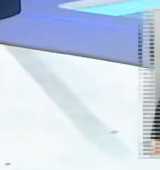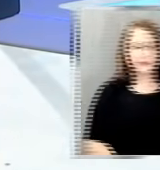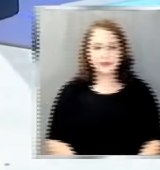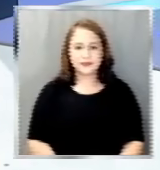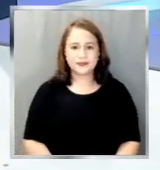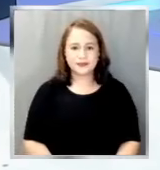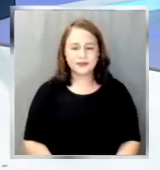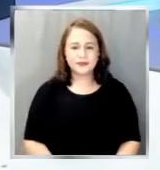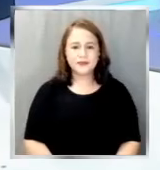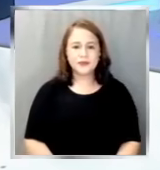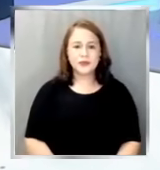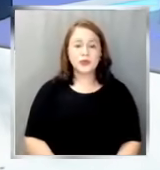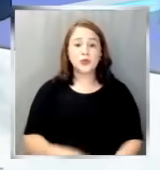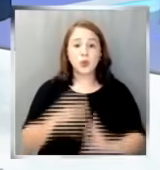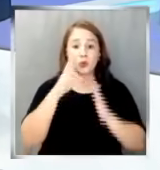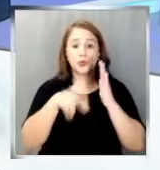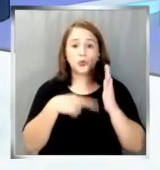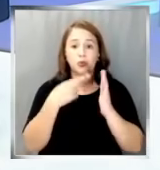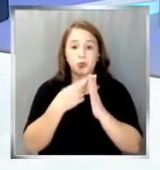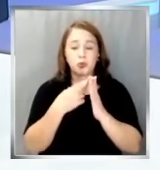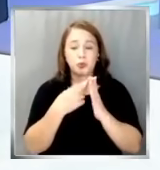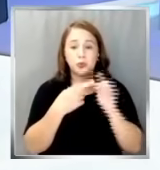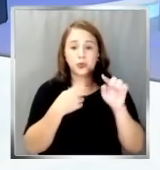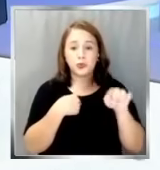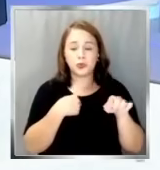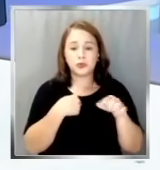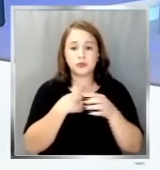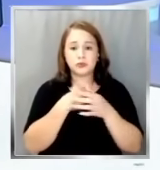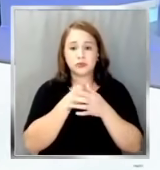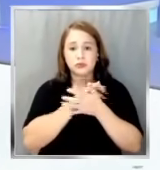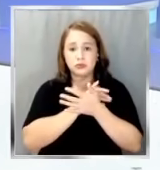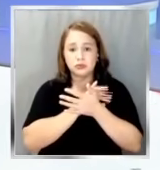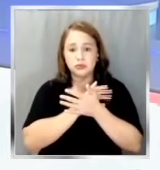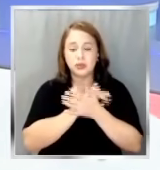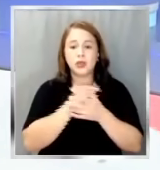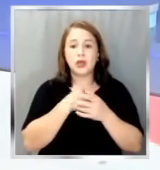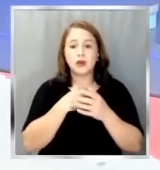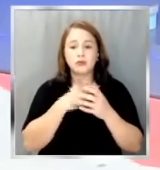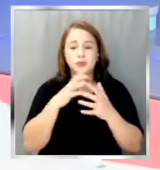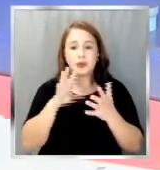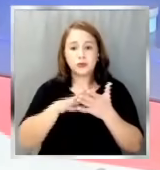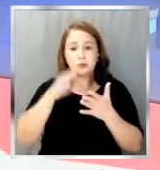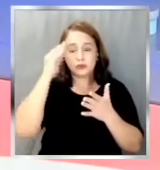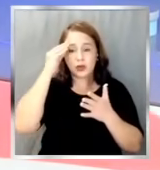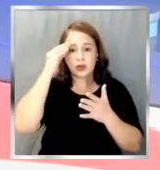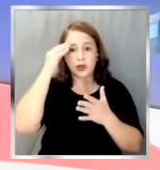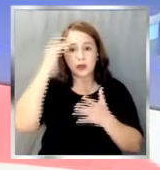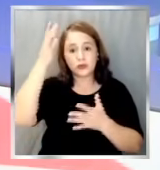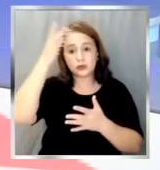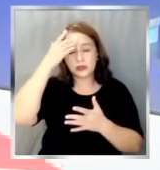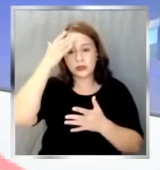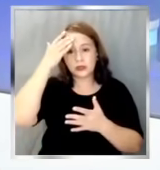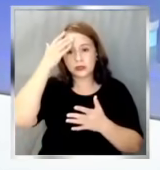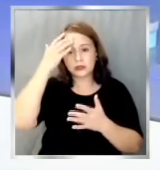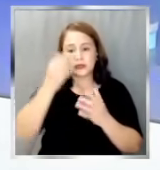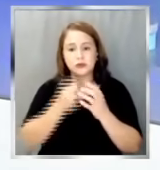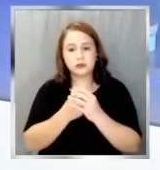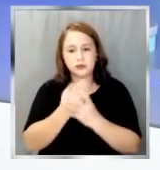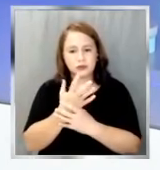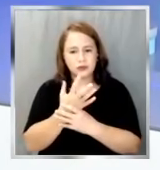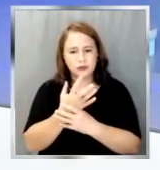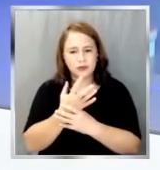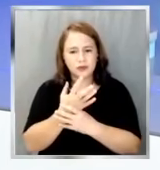Malaki ang papel ng pandinig sa pagkatuto at pagyabong ng ating kaalaman habang lumalaki. Pero